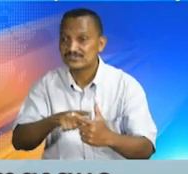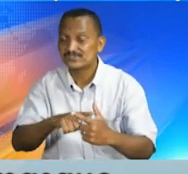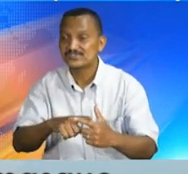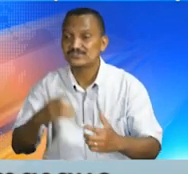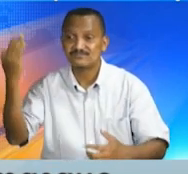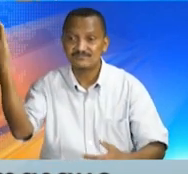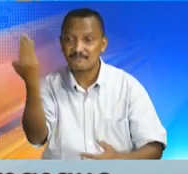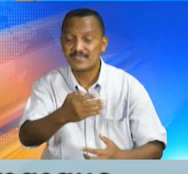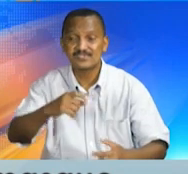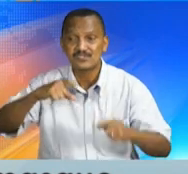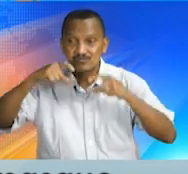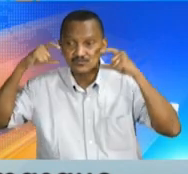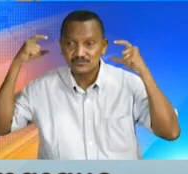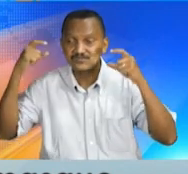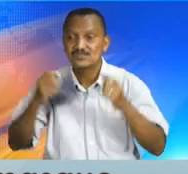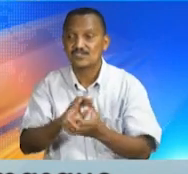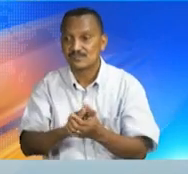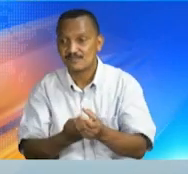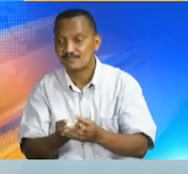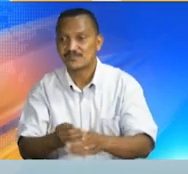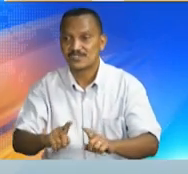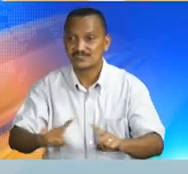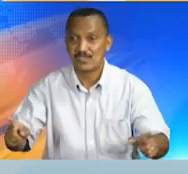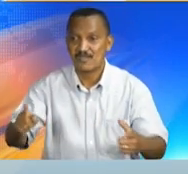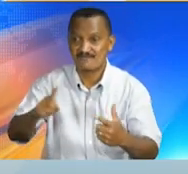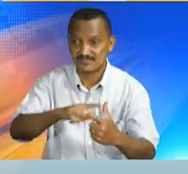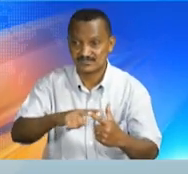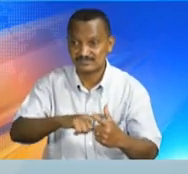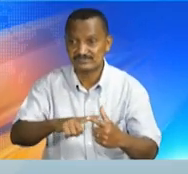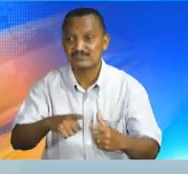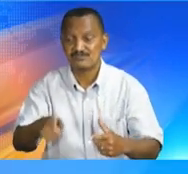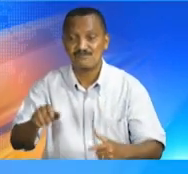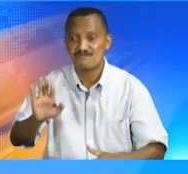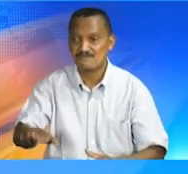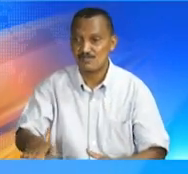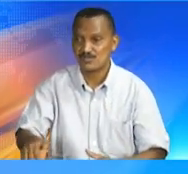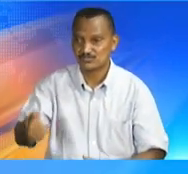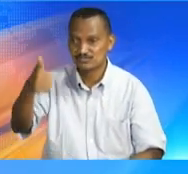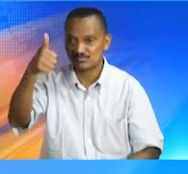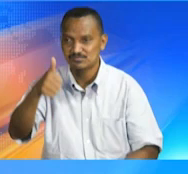anaovy ny ary vavahorina ary manasatana na matetika ajao ny elanelana ray metatra veloma tompoko.